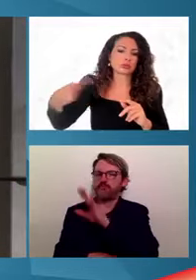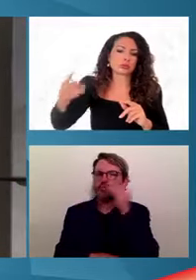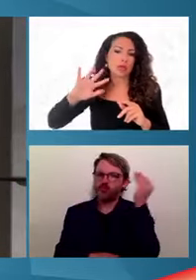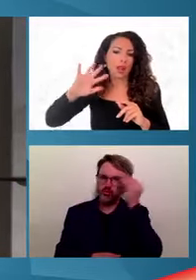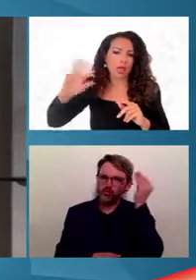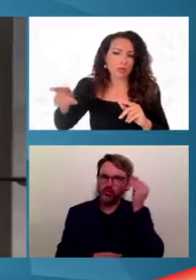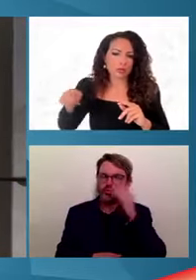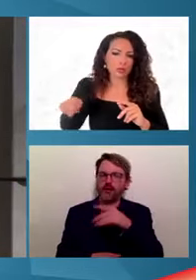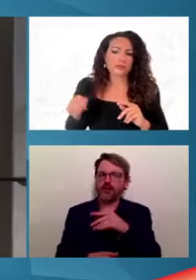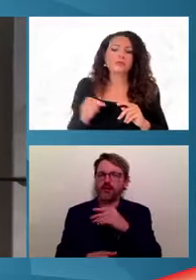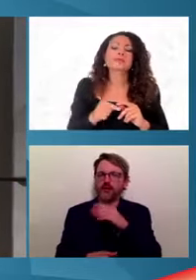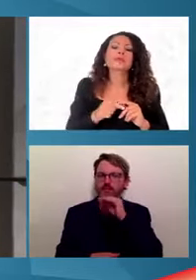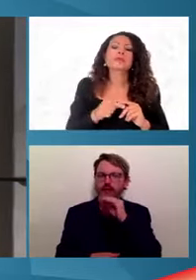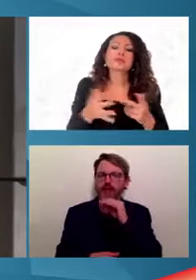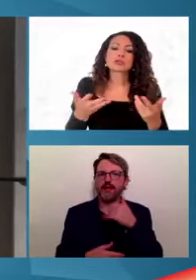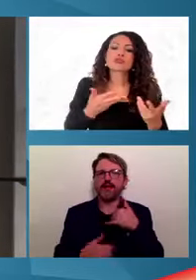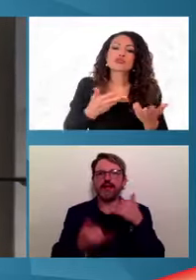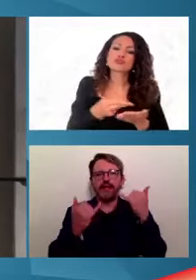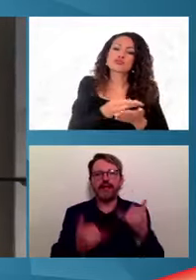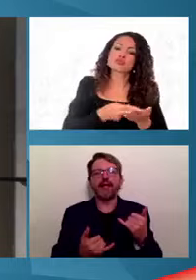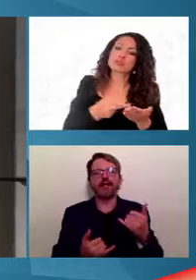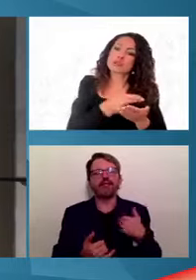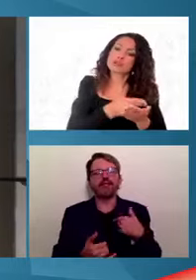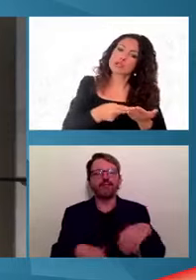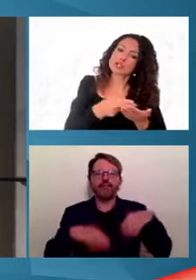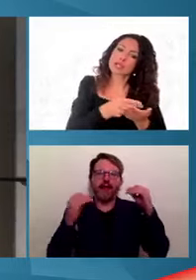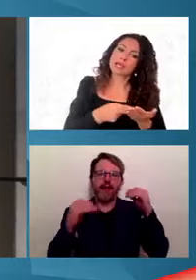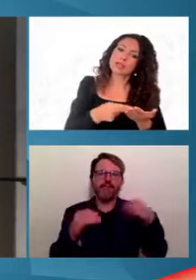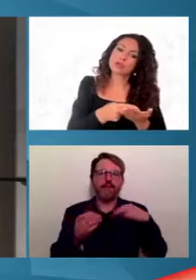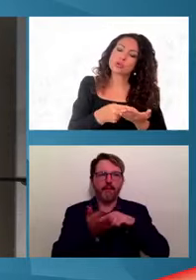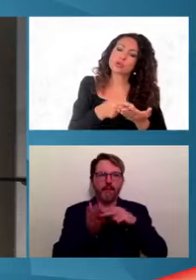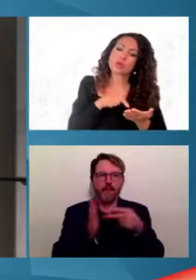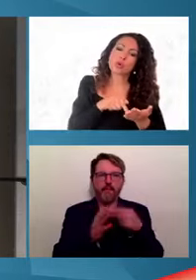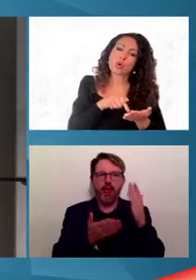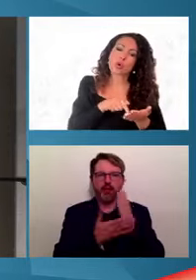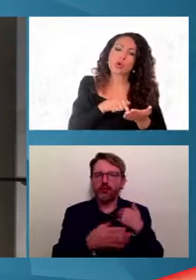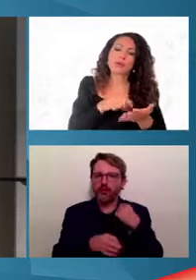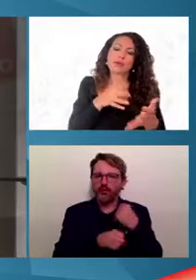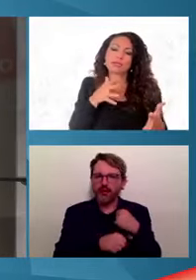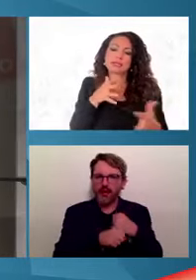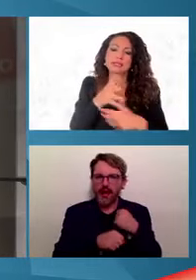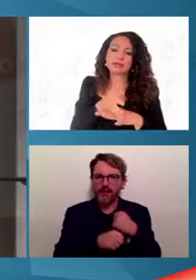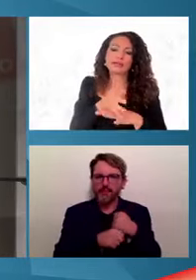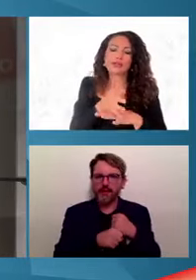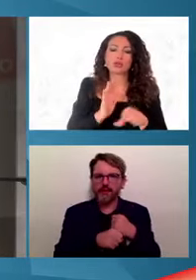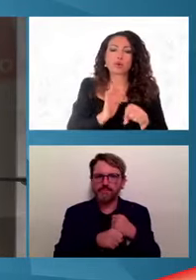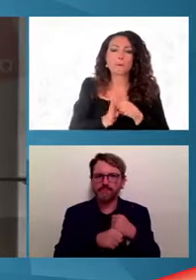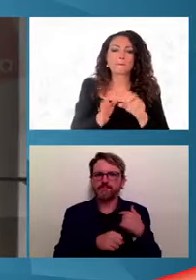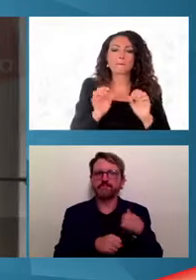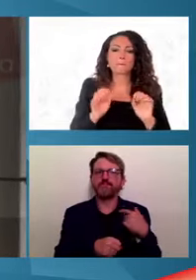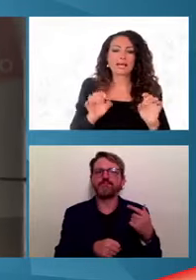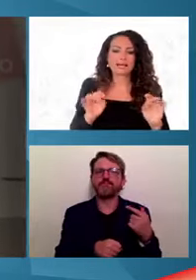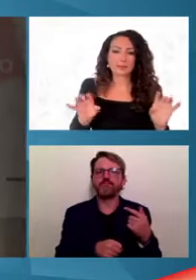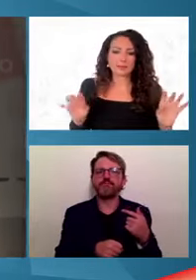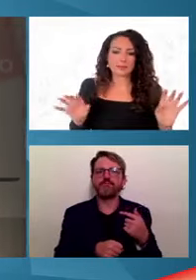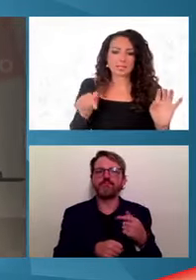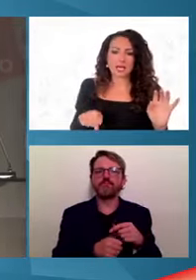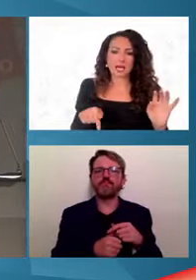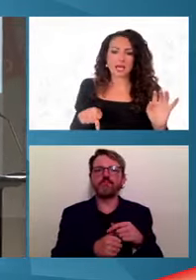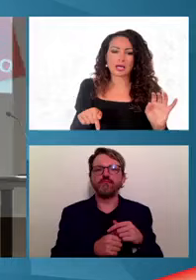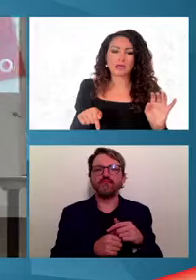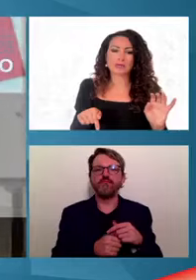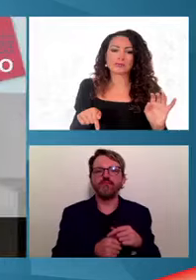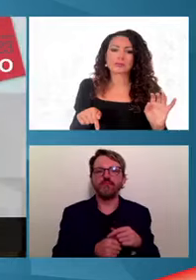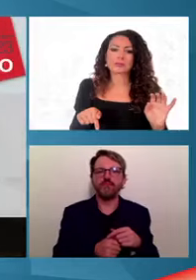all'inizio tutto un piano che si era pensato, si è dovuto agire sulla pandemia e quindi da un